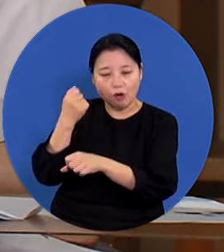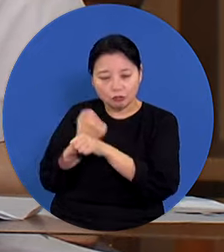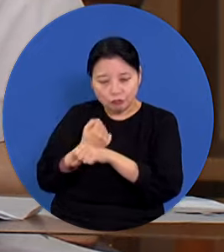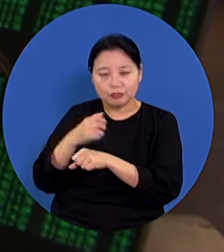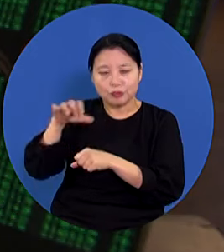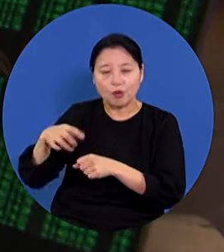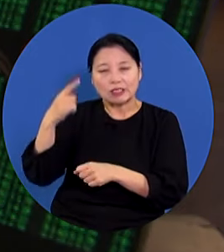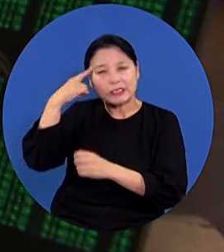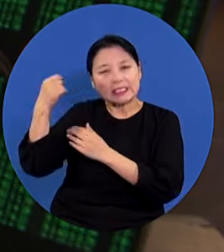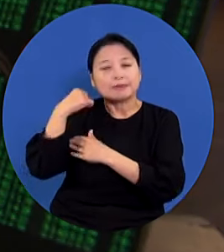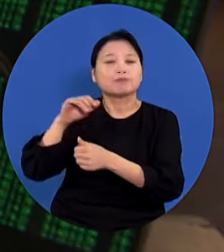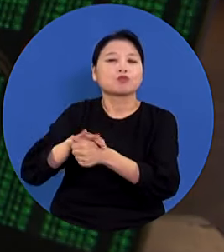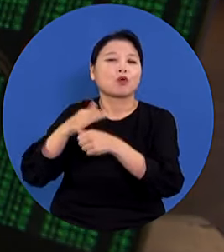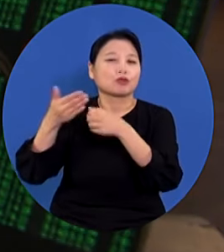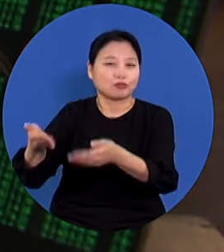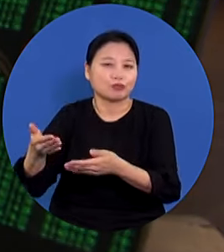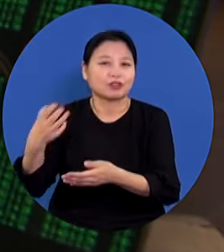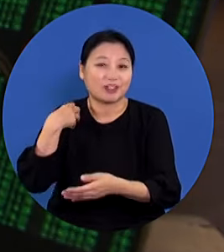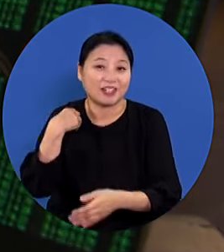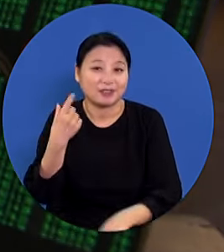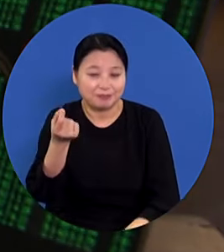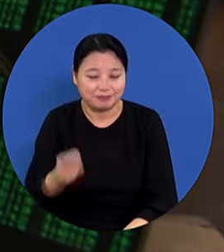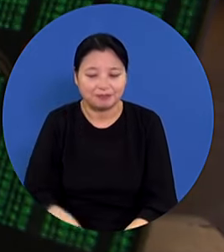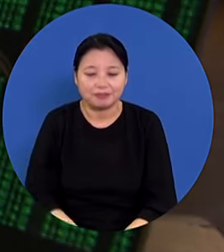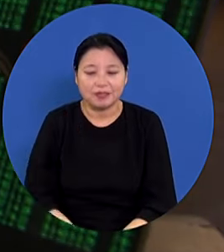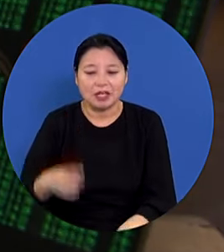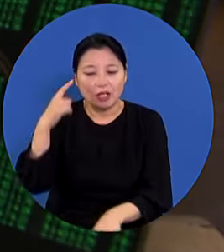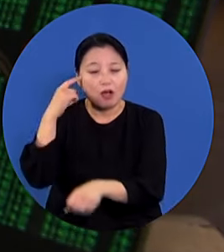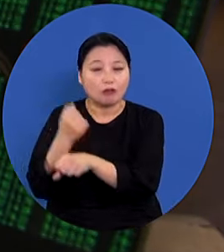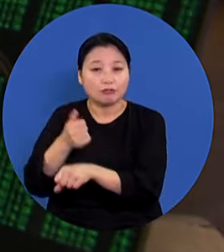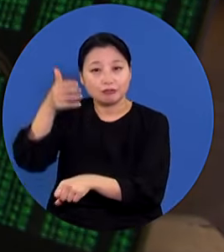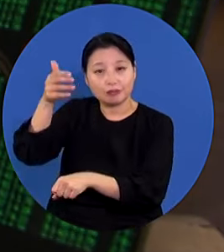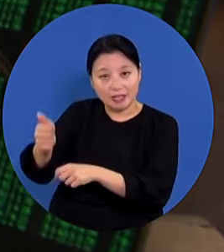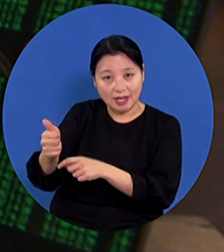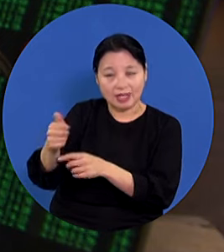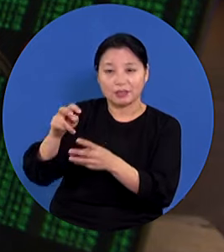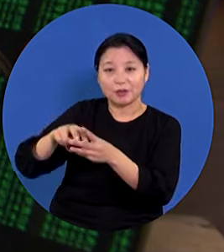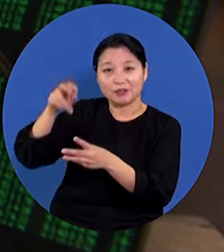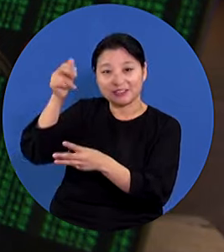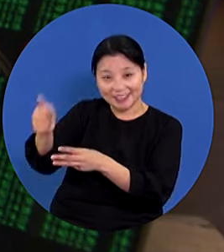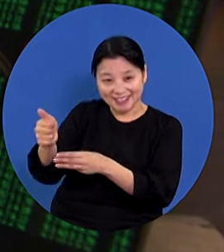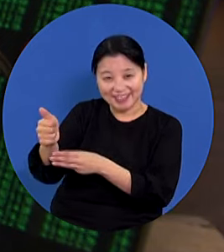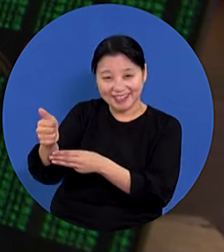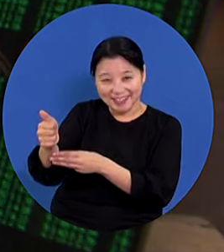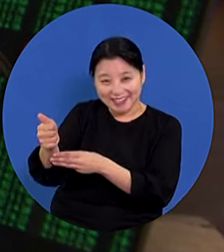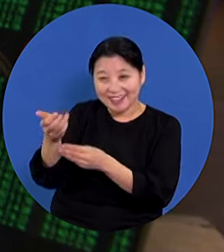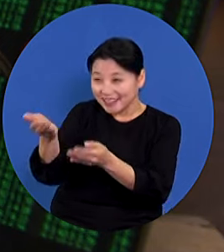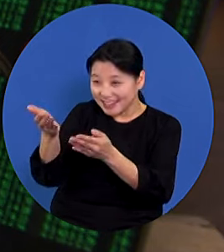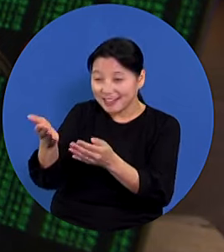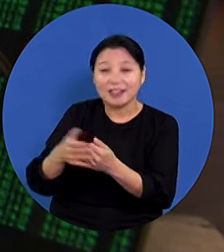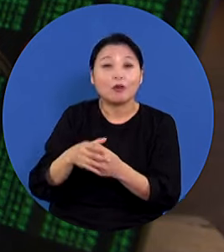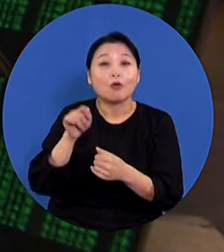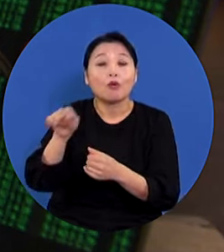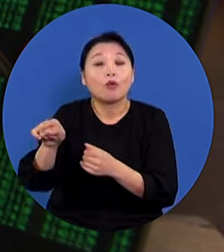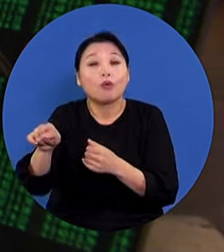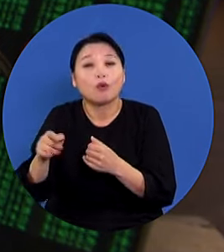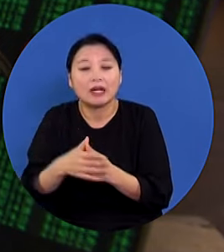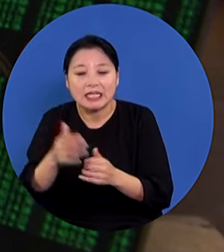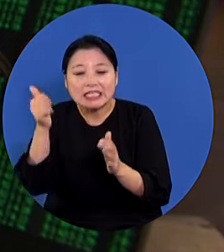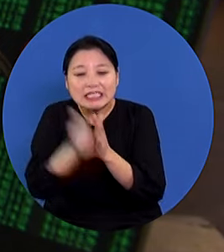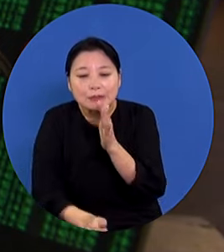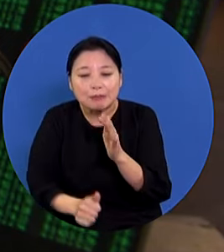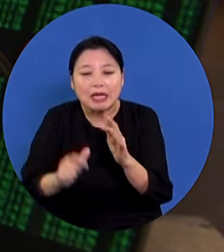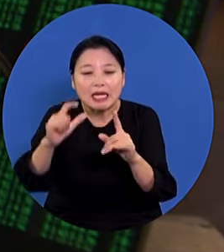예. 연구소 소장님이시니까 실패라는 단어를 정의해 보세요. 실패란 무엇입니까?